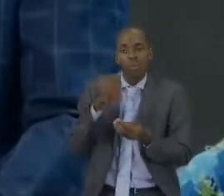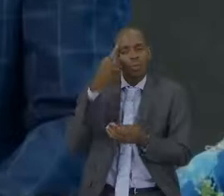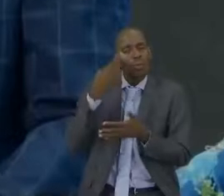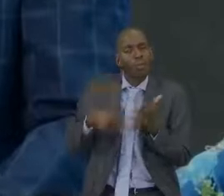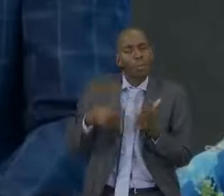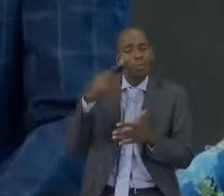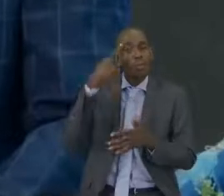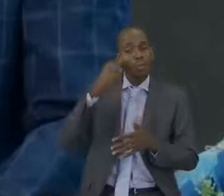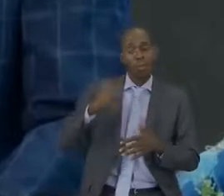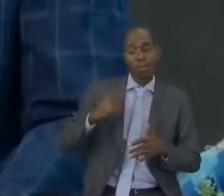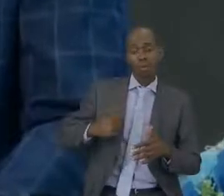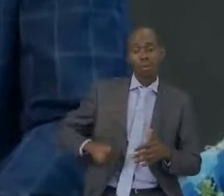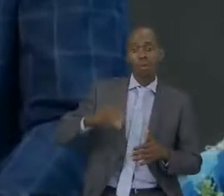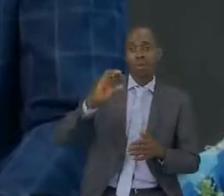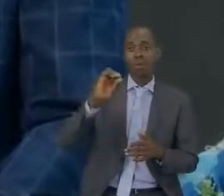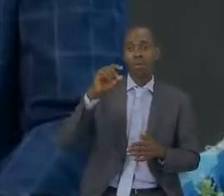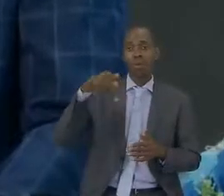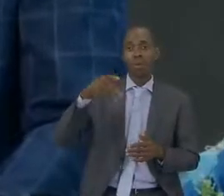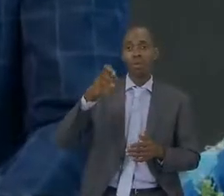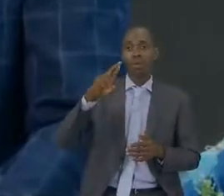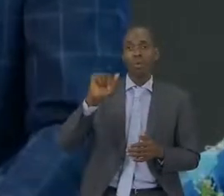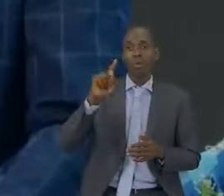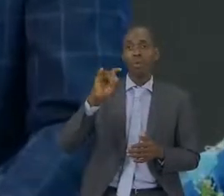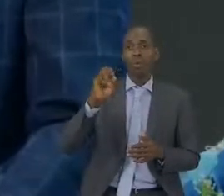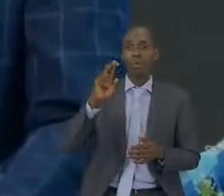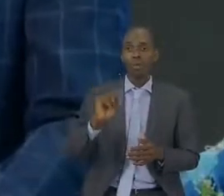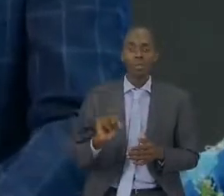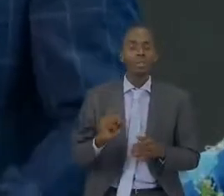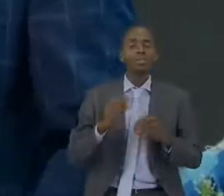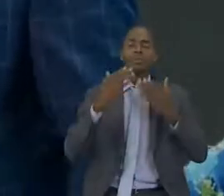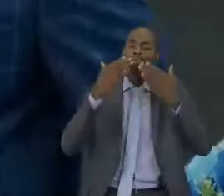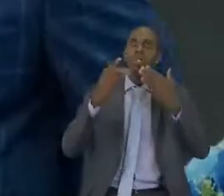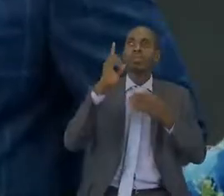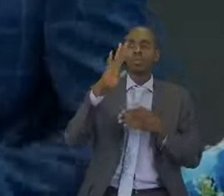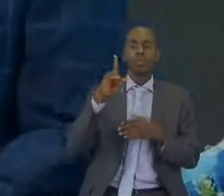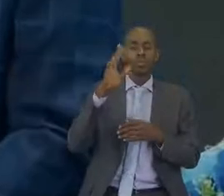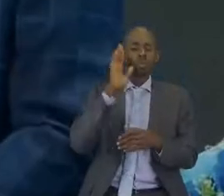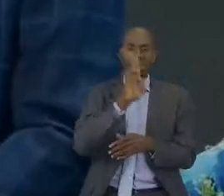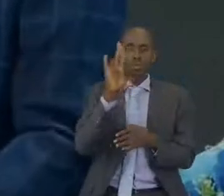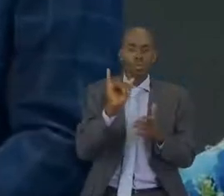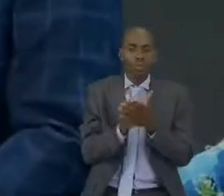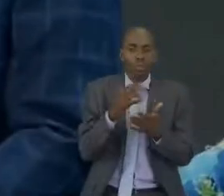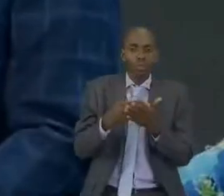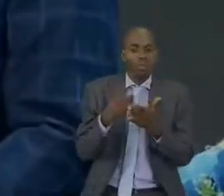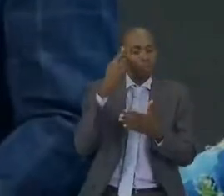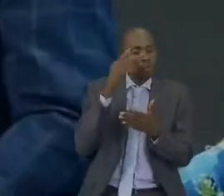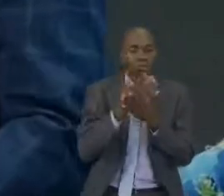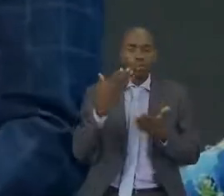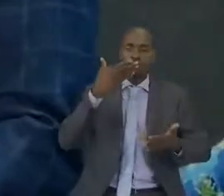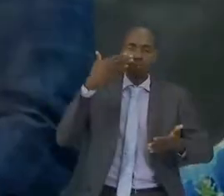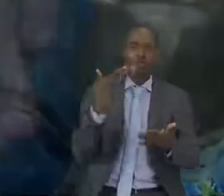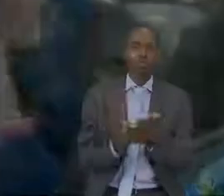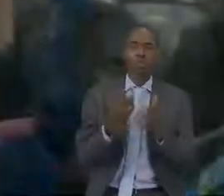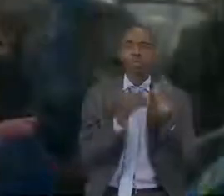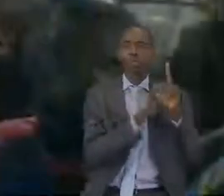opération, commencez à remercier Dieu. Vous allez utiliser ça pour faire quelque chose de bon. Dieu va ôter votre